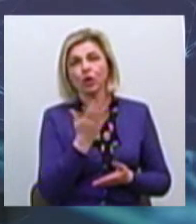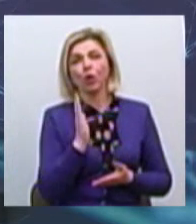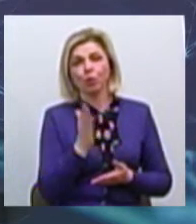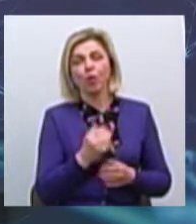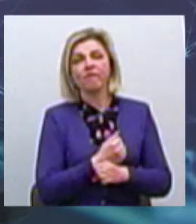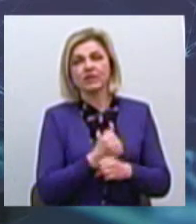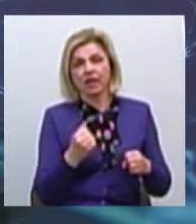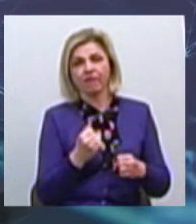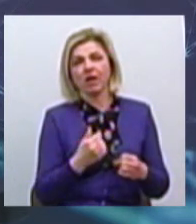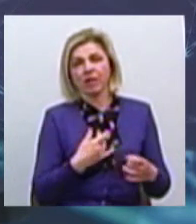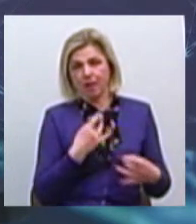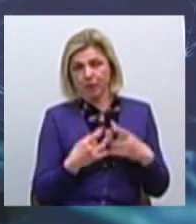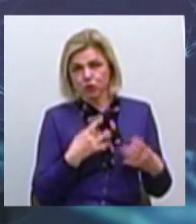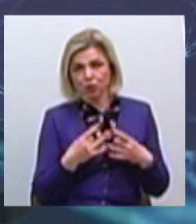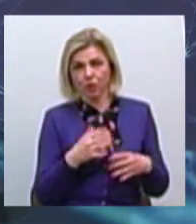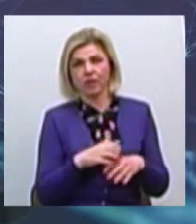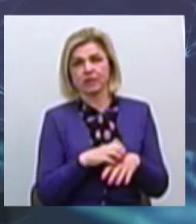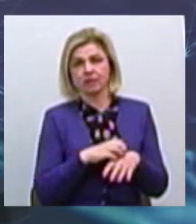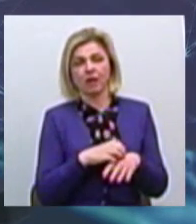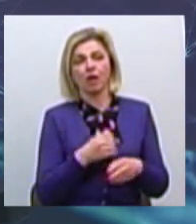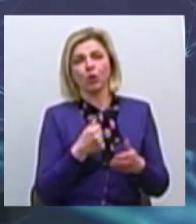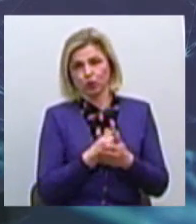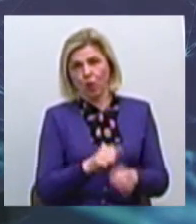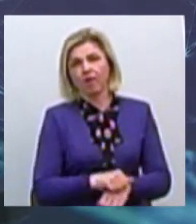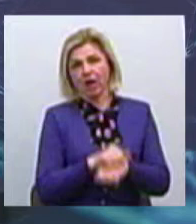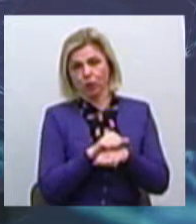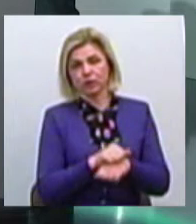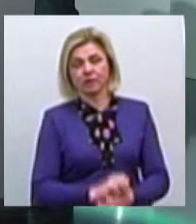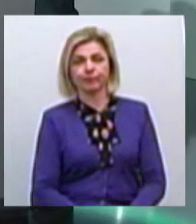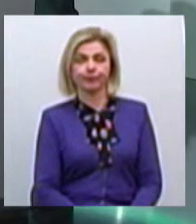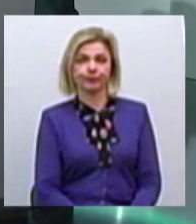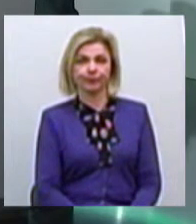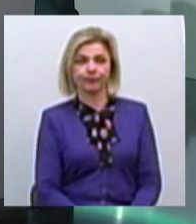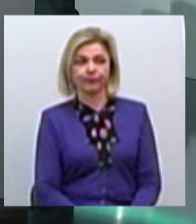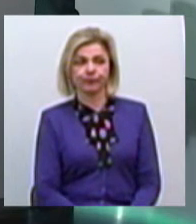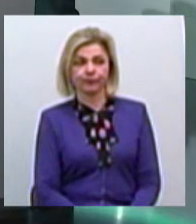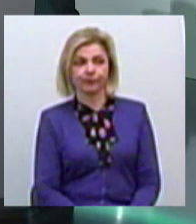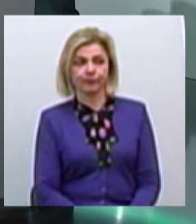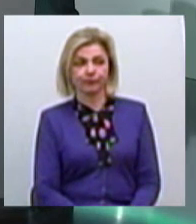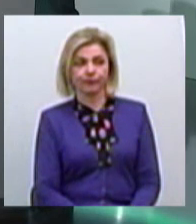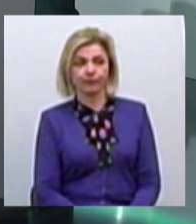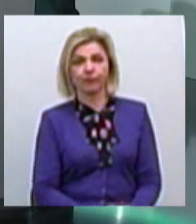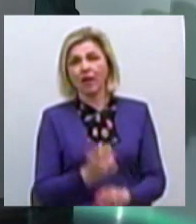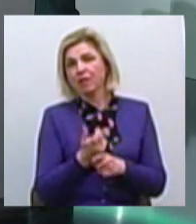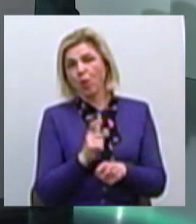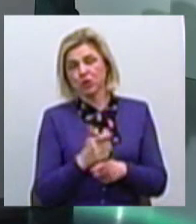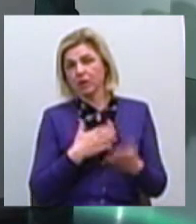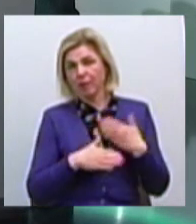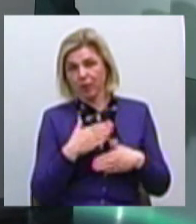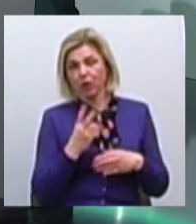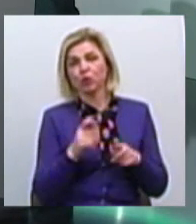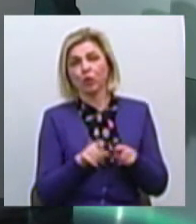взрыв напряженности вплоть до революции. Ну, ось так от ми в кінці не зовсім оптимістично, і тим не